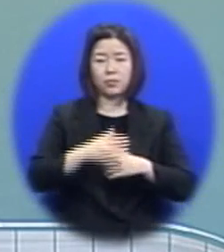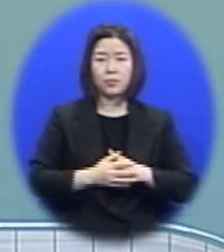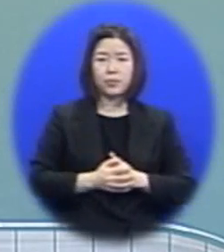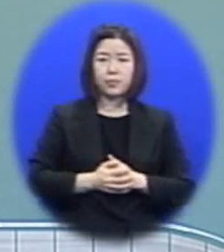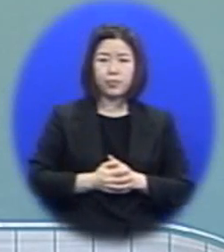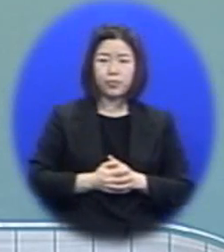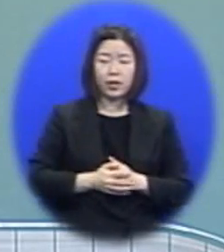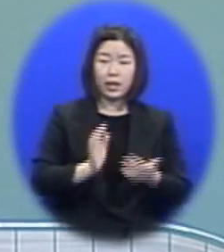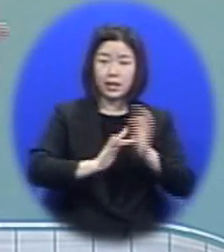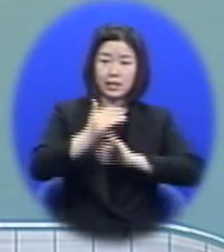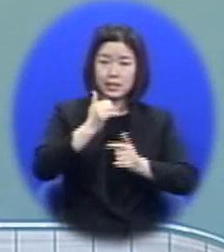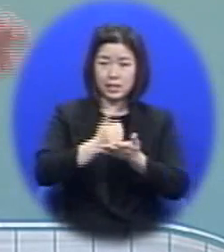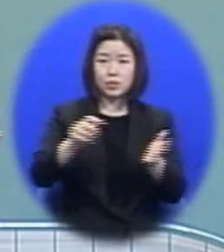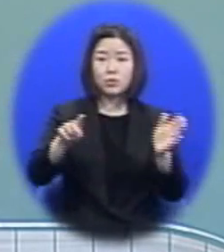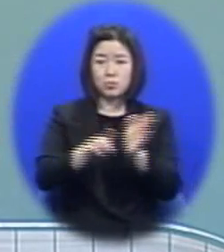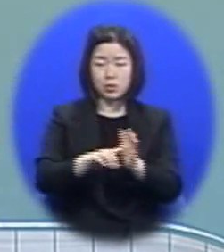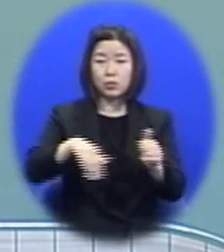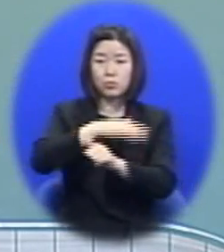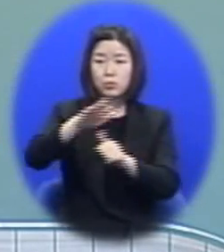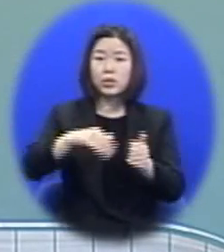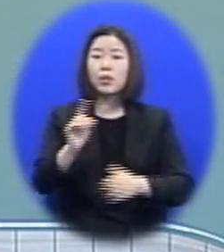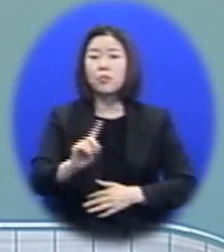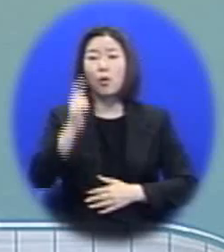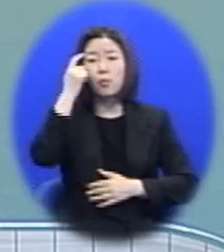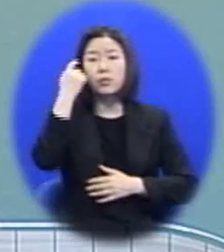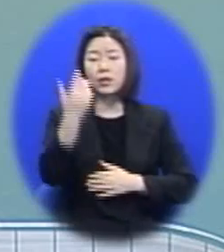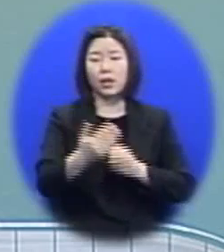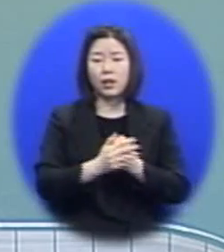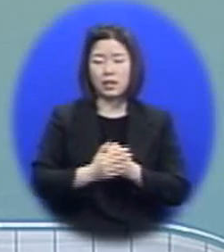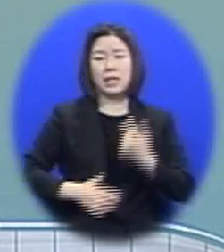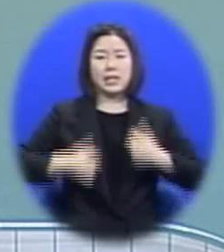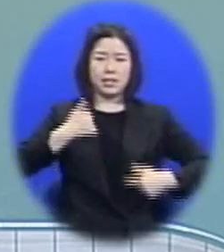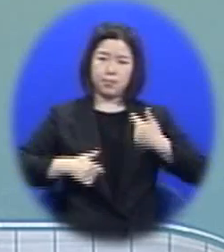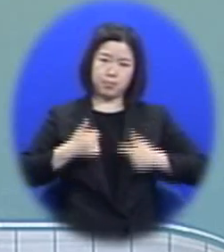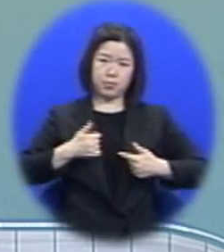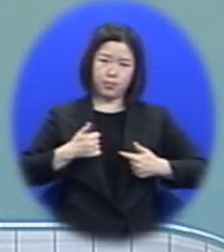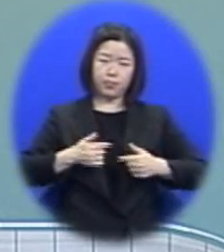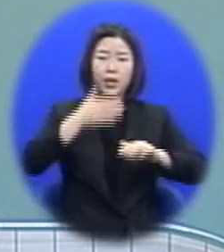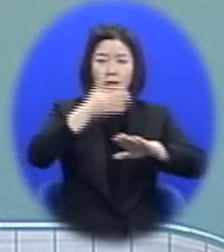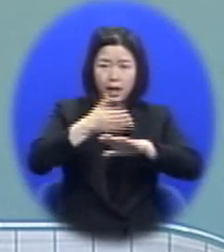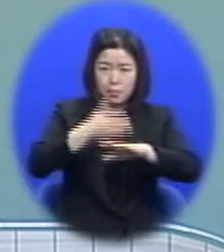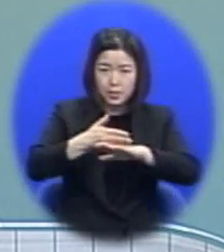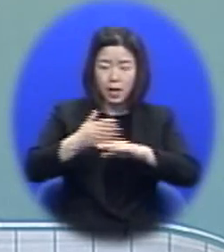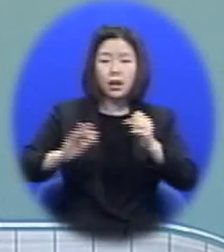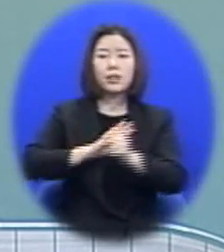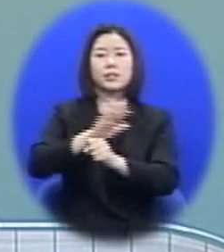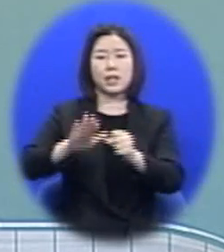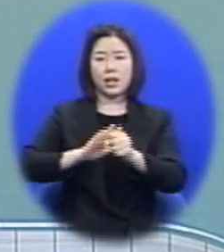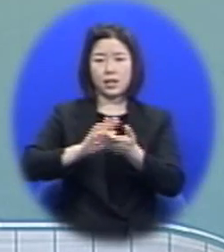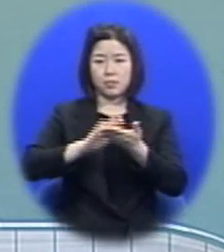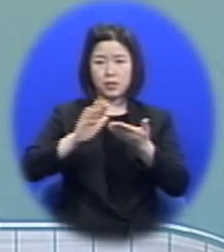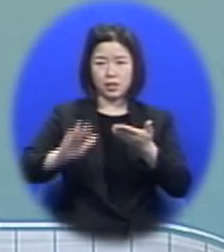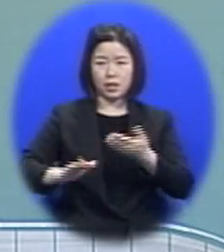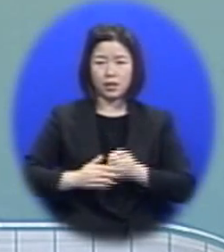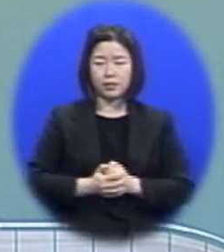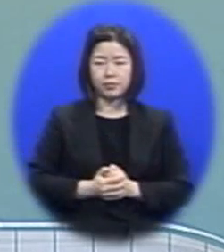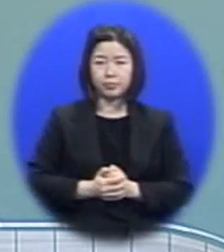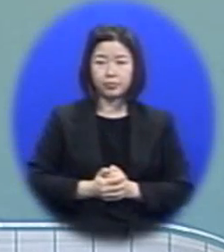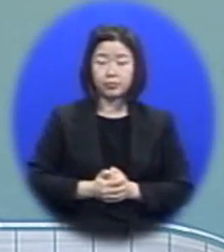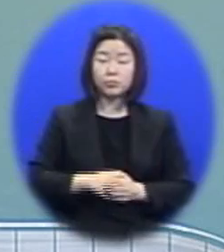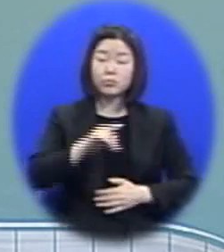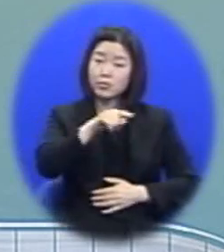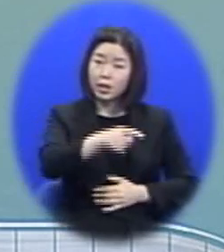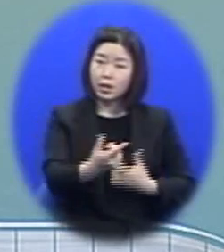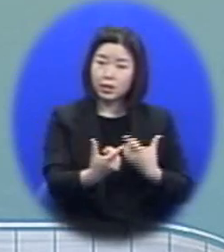예수 믿는 분위기는 어떤 분위기지요 기쁨이요 감사요 사랑입니다